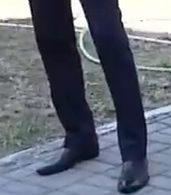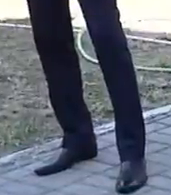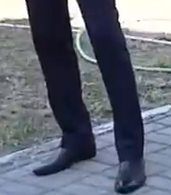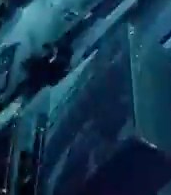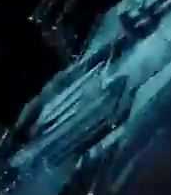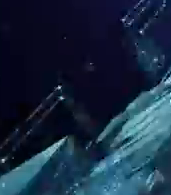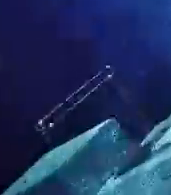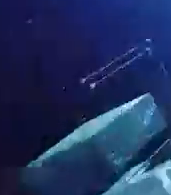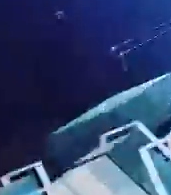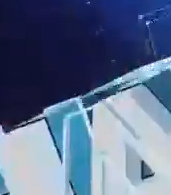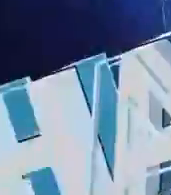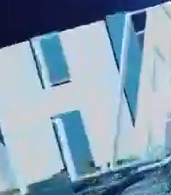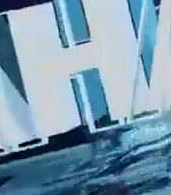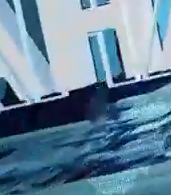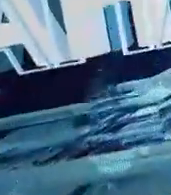телеарнасы.